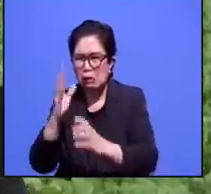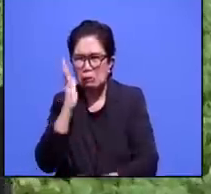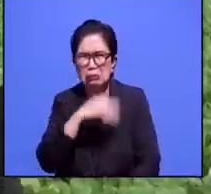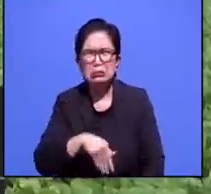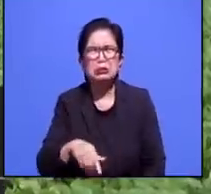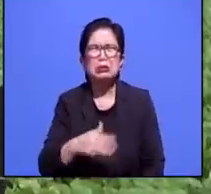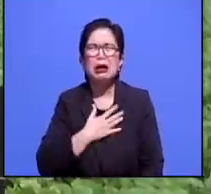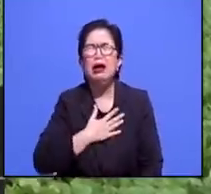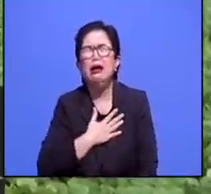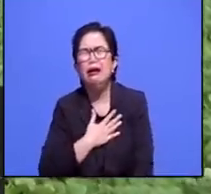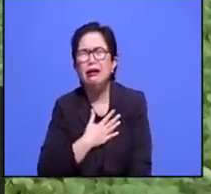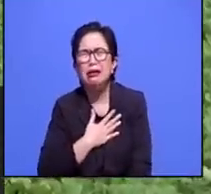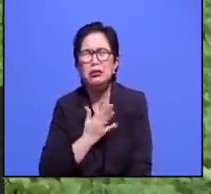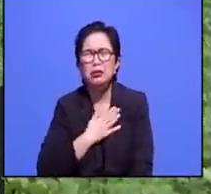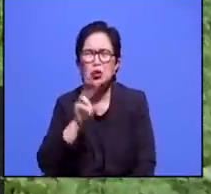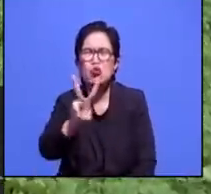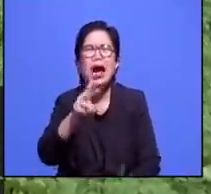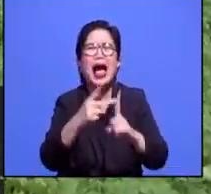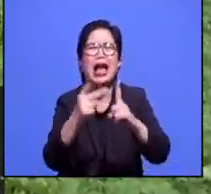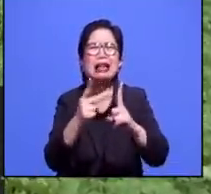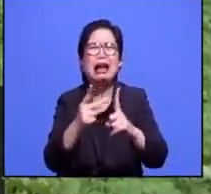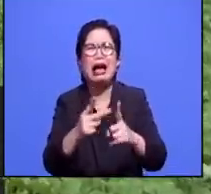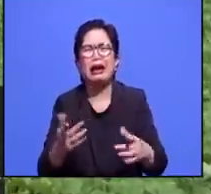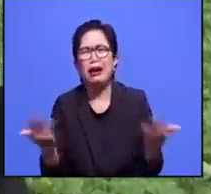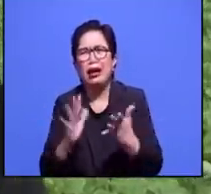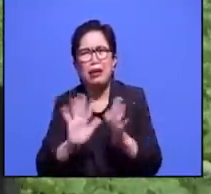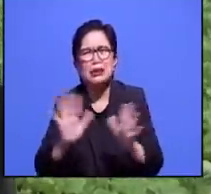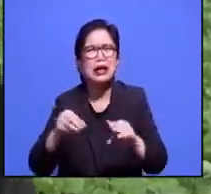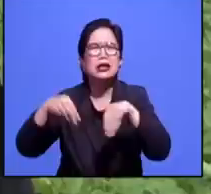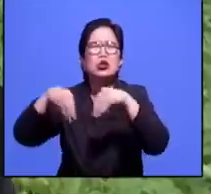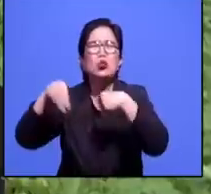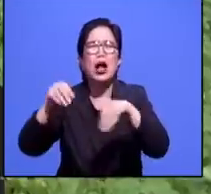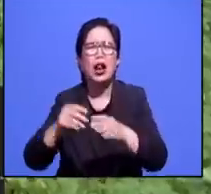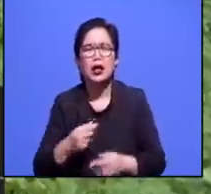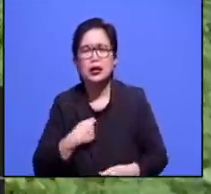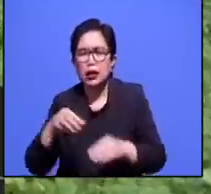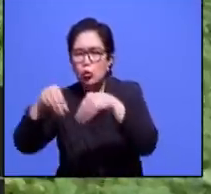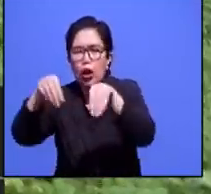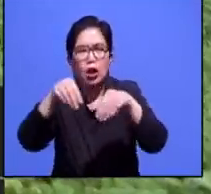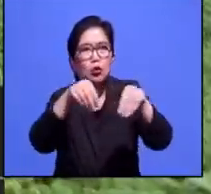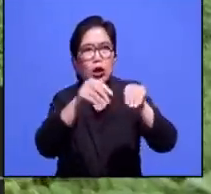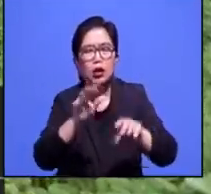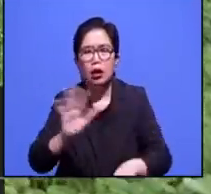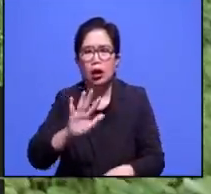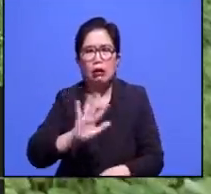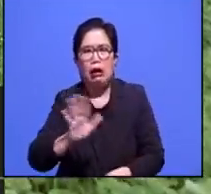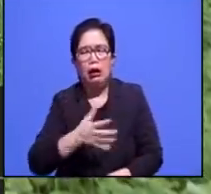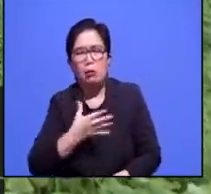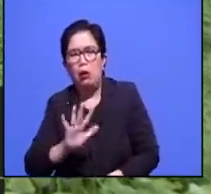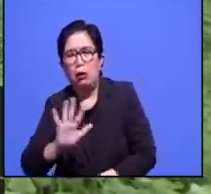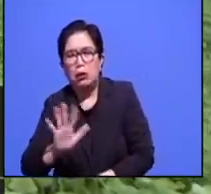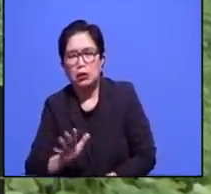Ya sudah busuk Memang udah nggak bisa dijual ditawarin ke mana-mana udah nggak ada yang